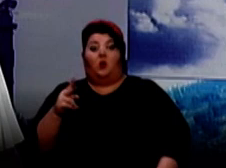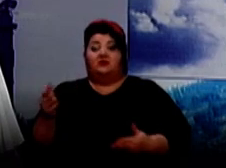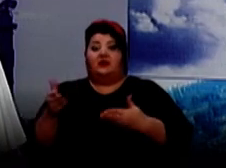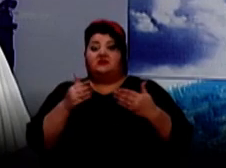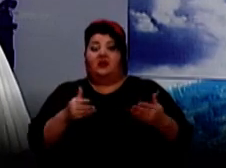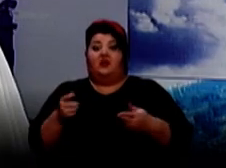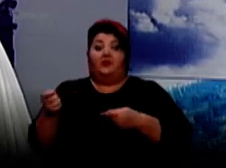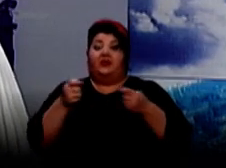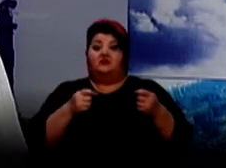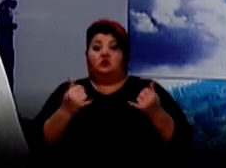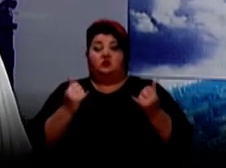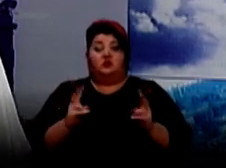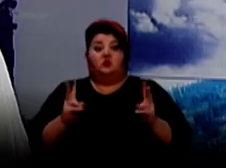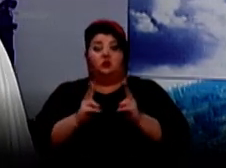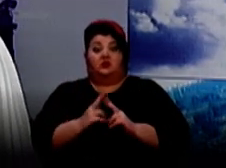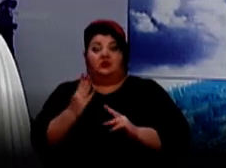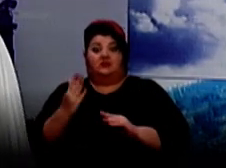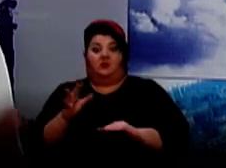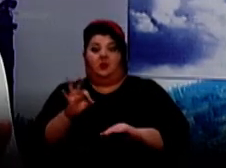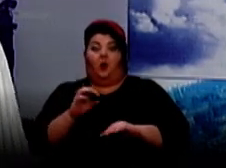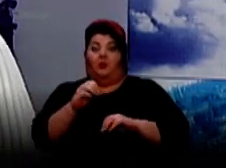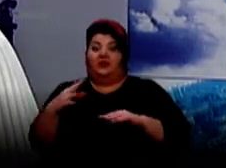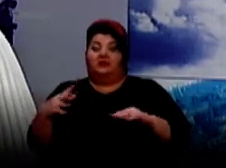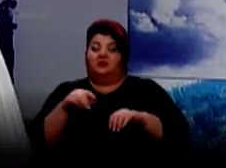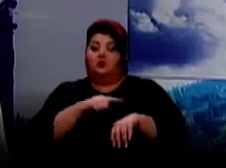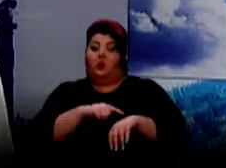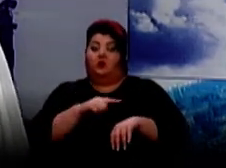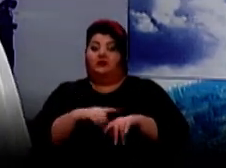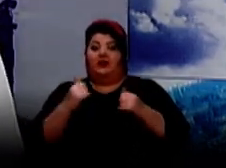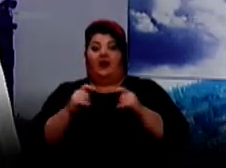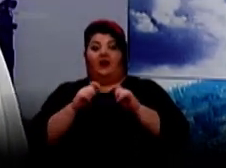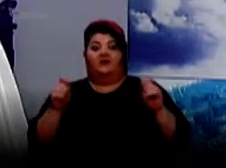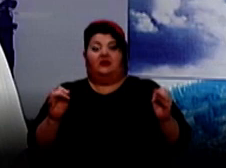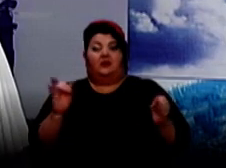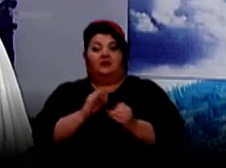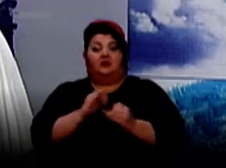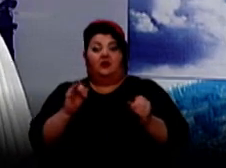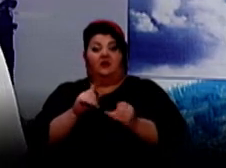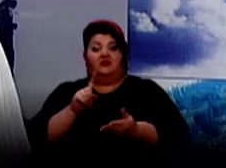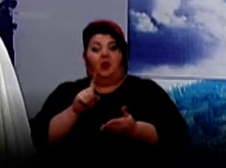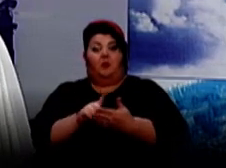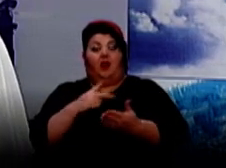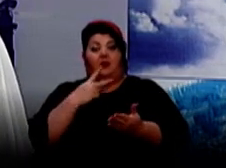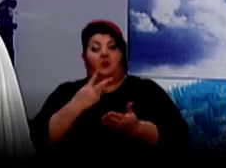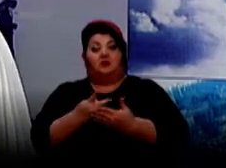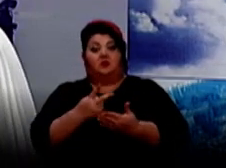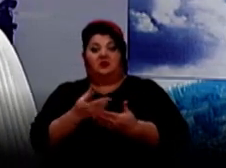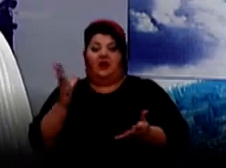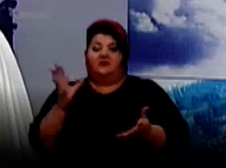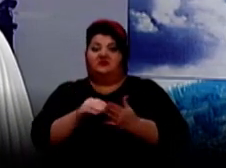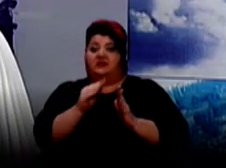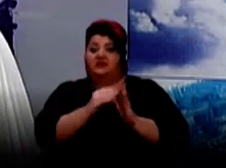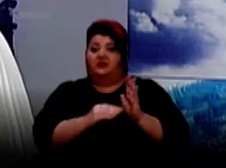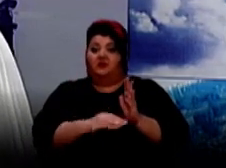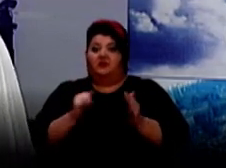перевізників сьогодні зустрітися з ним о 15-й годині для відкритого діалогу. Перевізники мали б продемонструвати усі складові тарифи